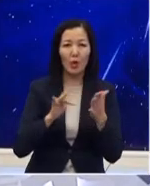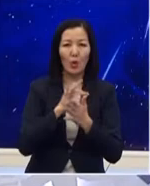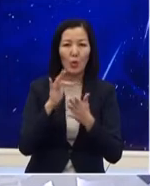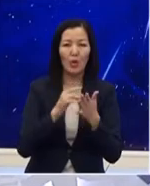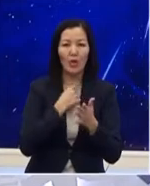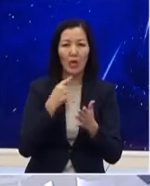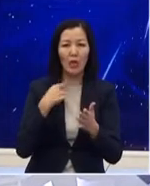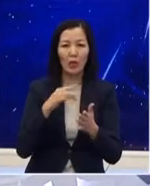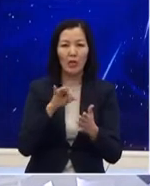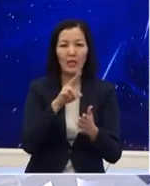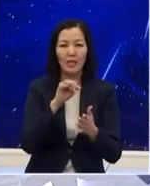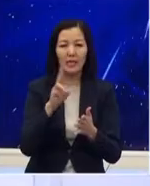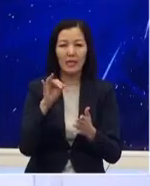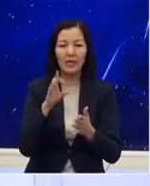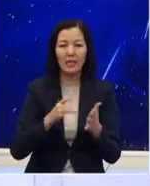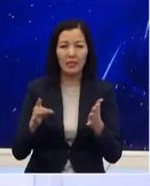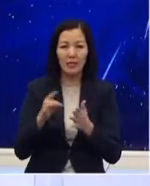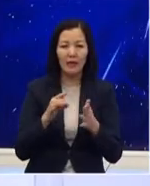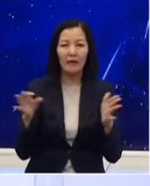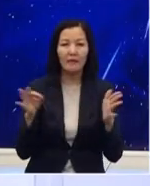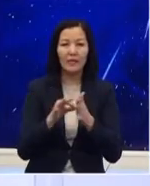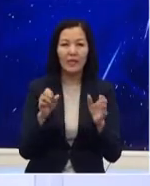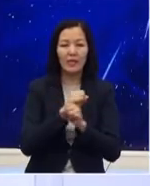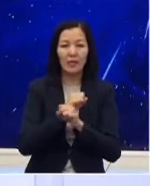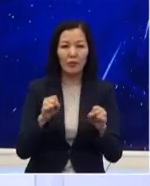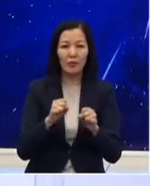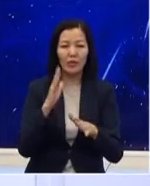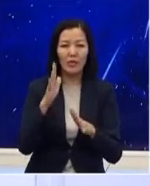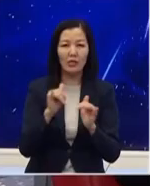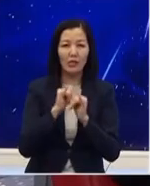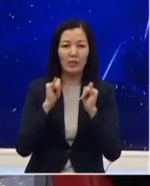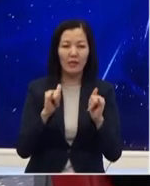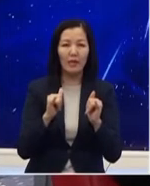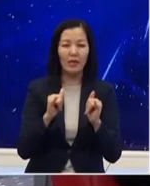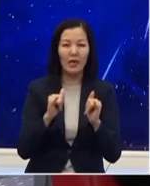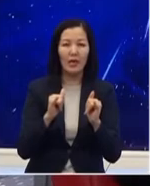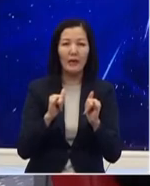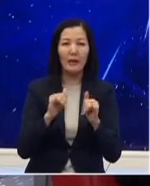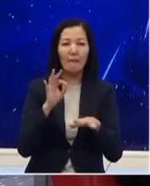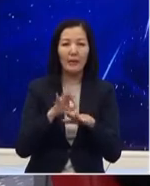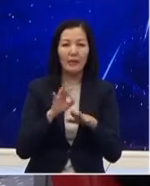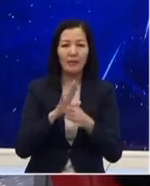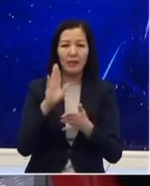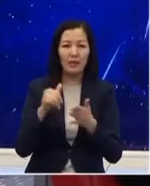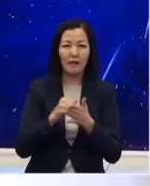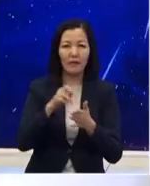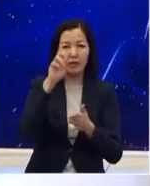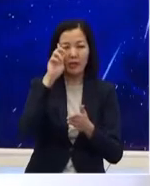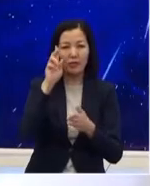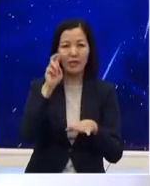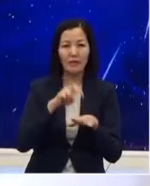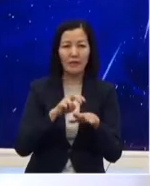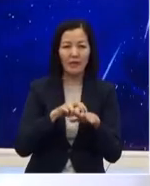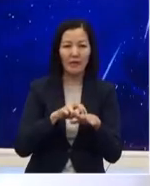Талдыкурган, Илийский и Каратальский районы. В целях недопущения дальнейшей динамики роста пандемии главный